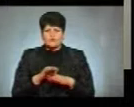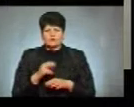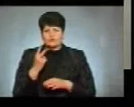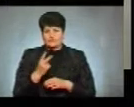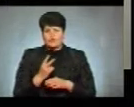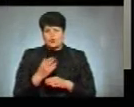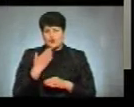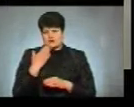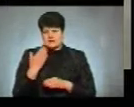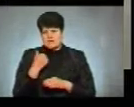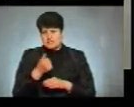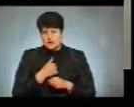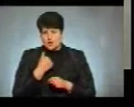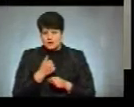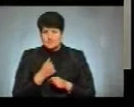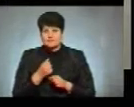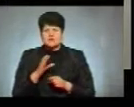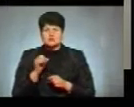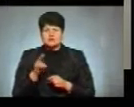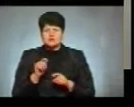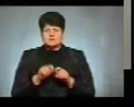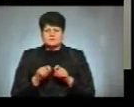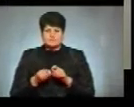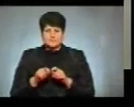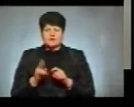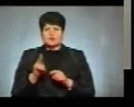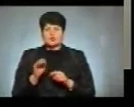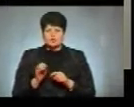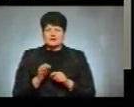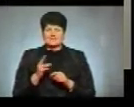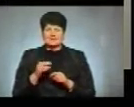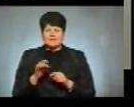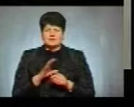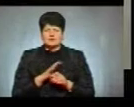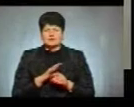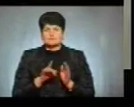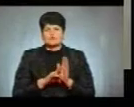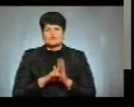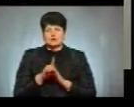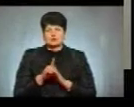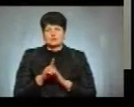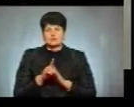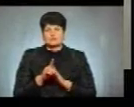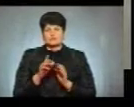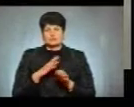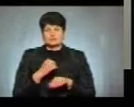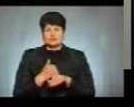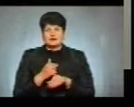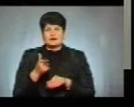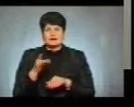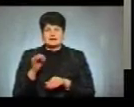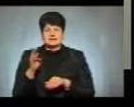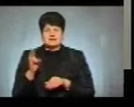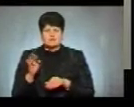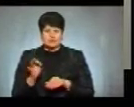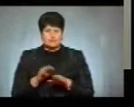двох останніх років соцдослідження, то динаміка була наступна. Спочатку домінував Гриценко